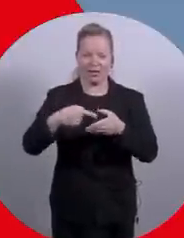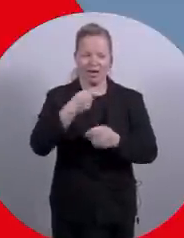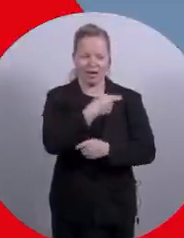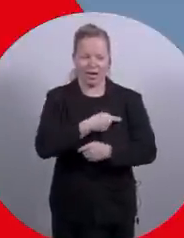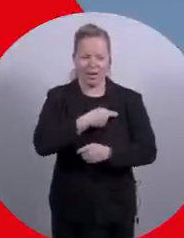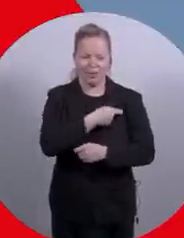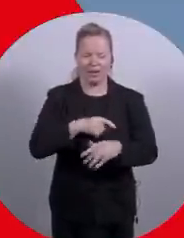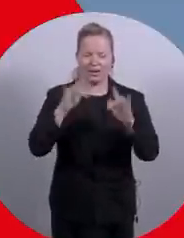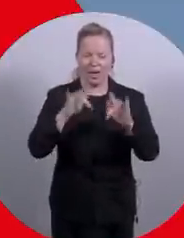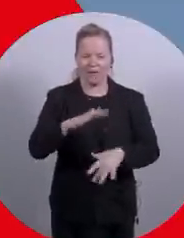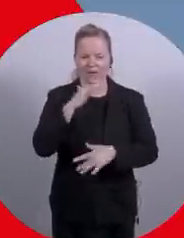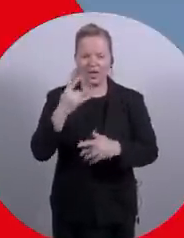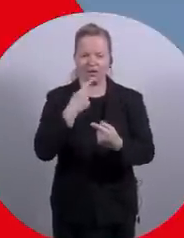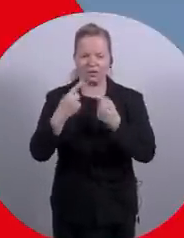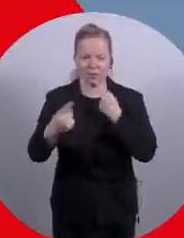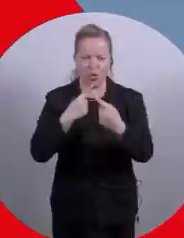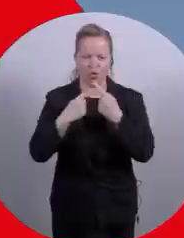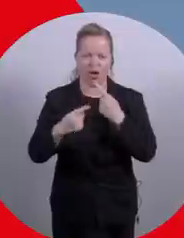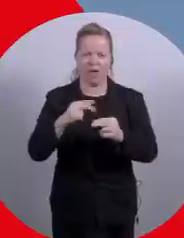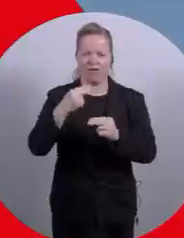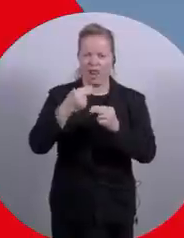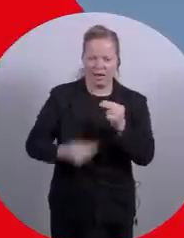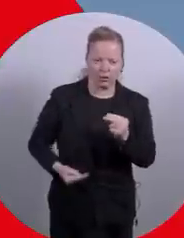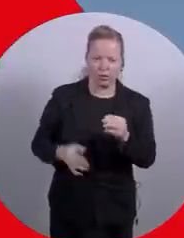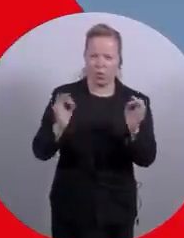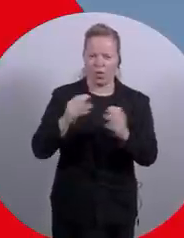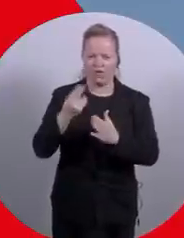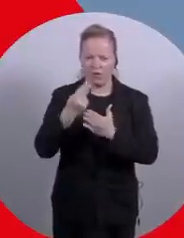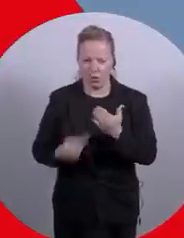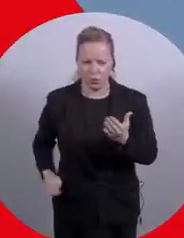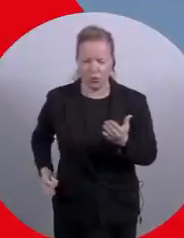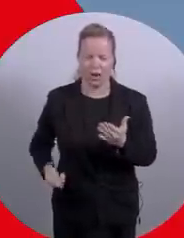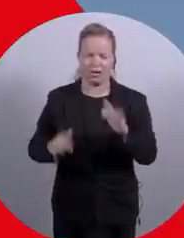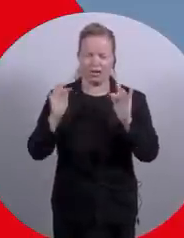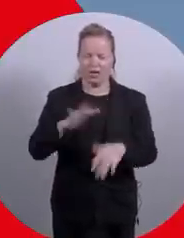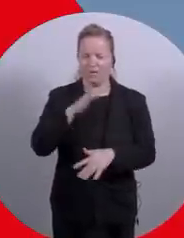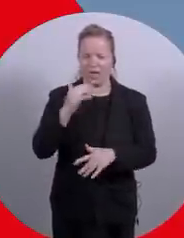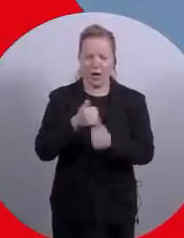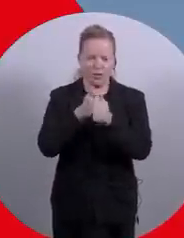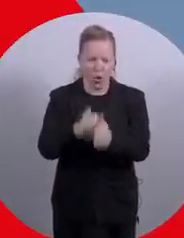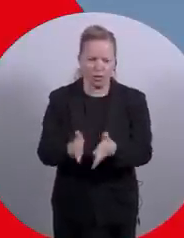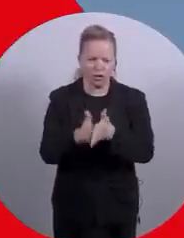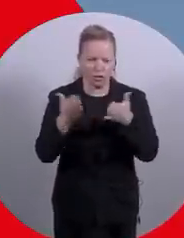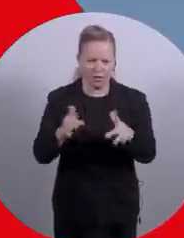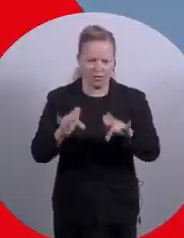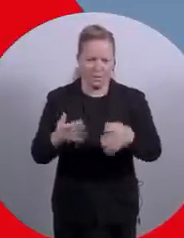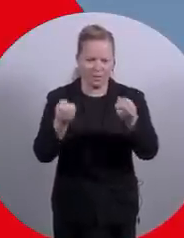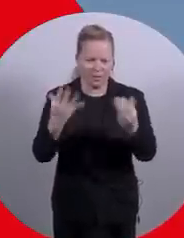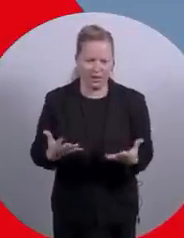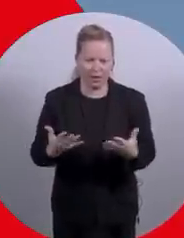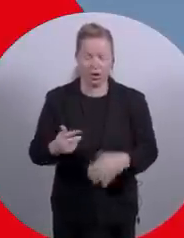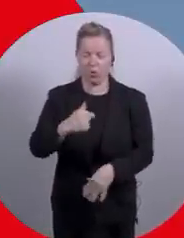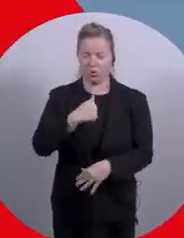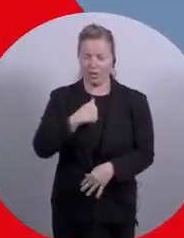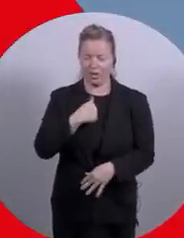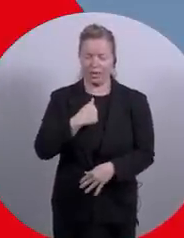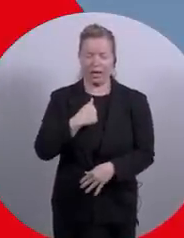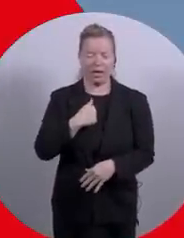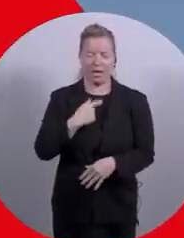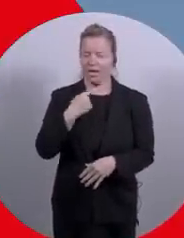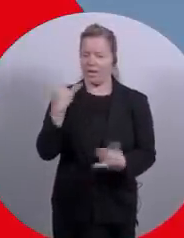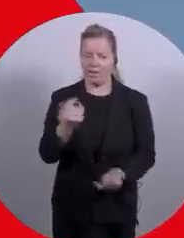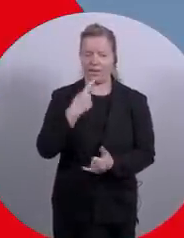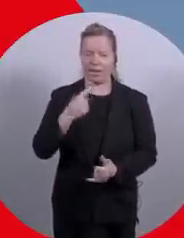über Verwundungen und all die Folgeschäden die daraus entstanden sind und ich habe immer dazu festgehalten ich bin nicht Teil dieser Verwundungen